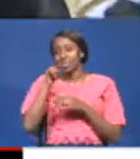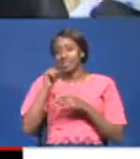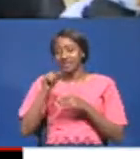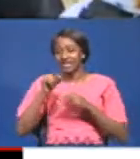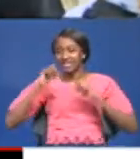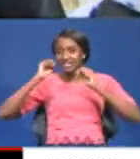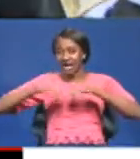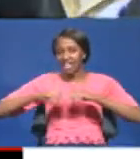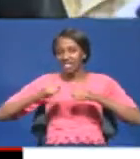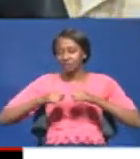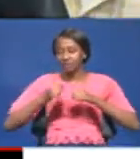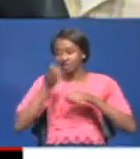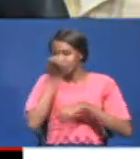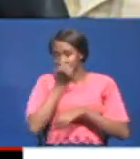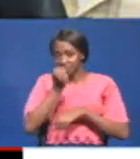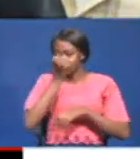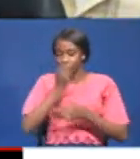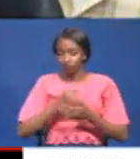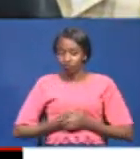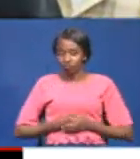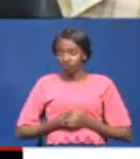umekiukwa.